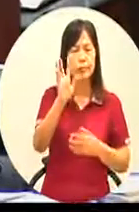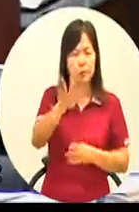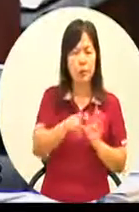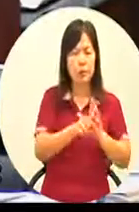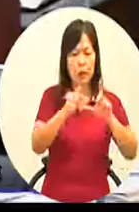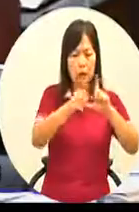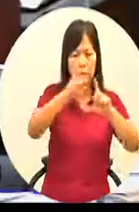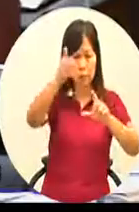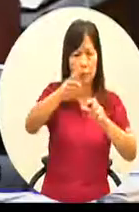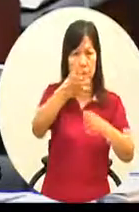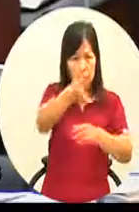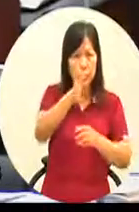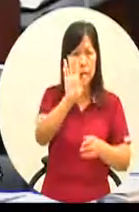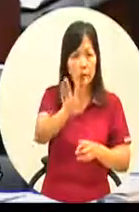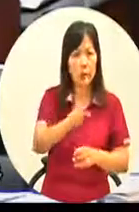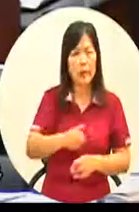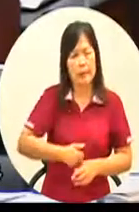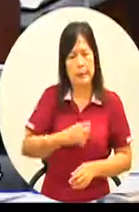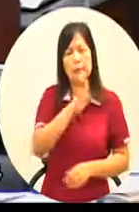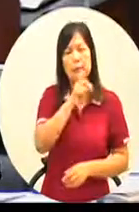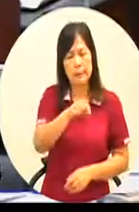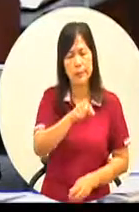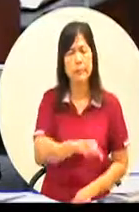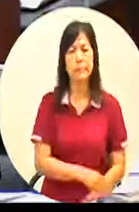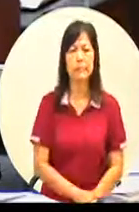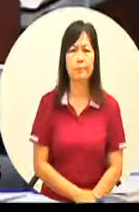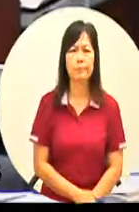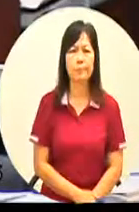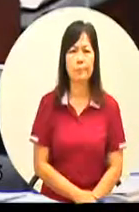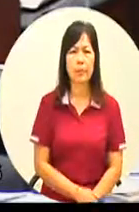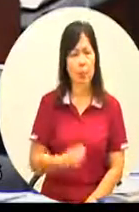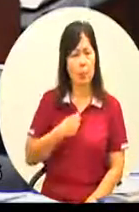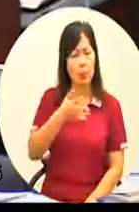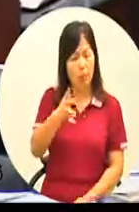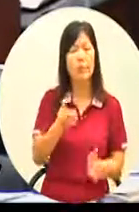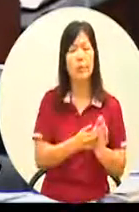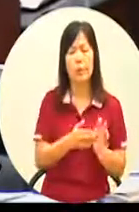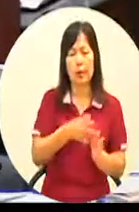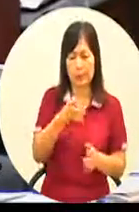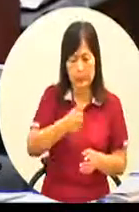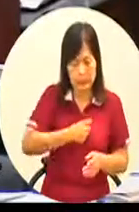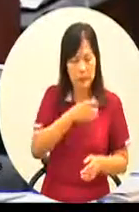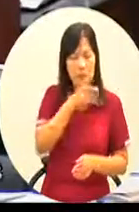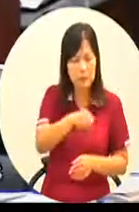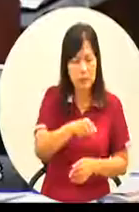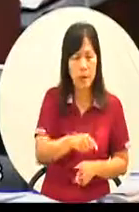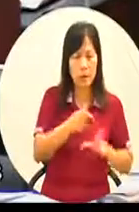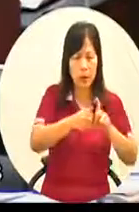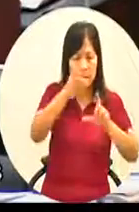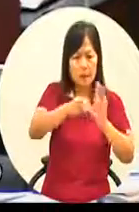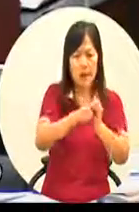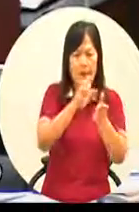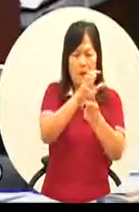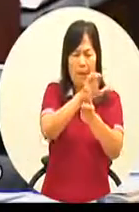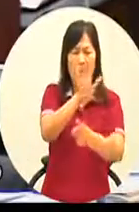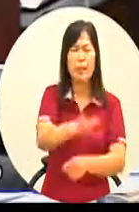定确实是这样。我门固定确实是这样，固定某个两面的